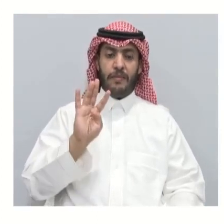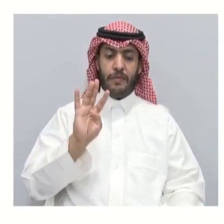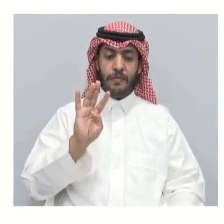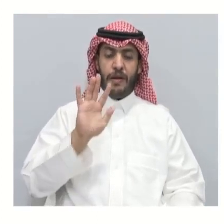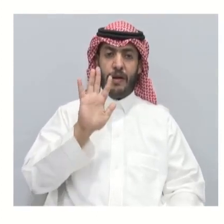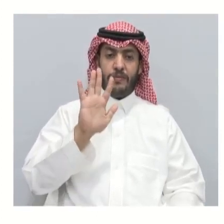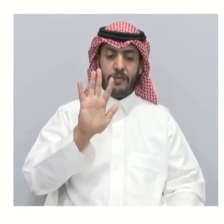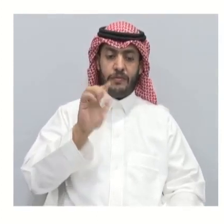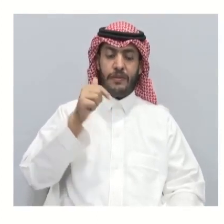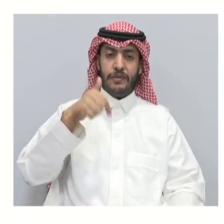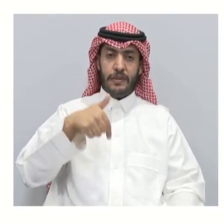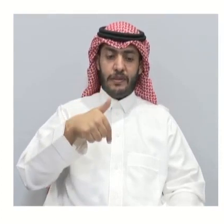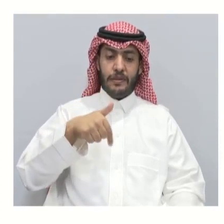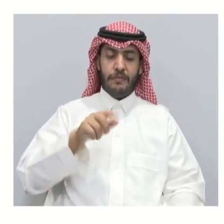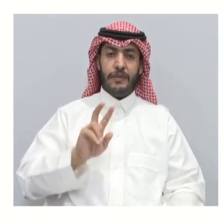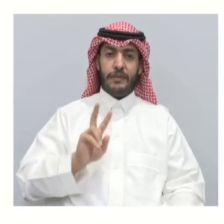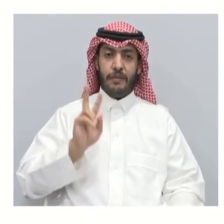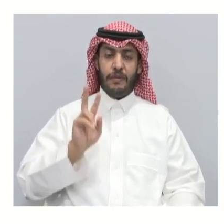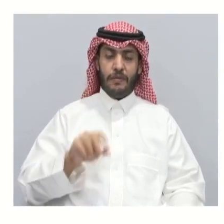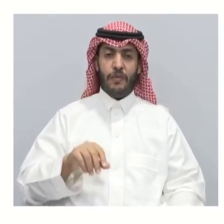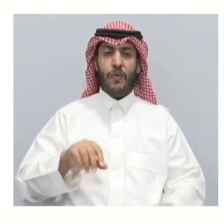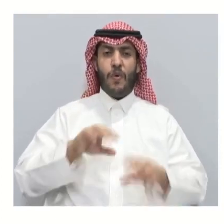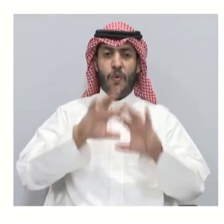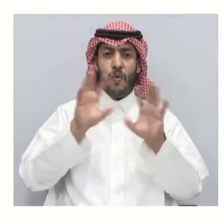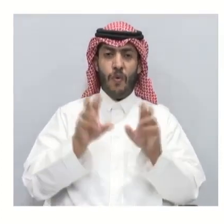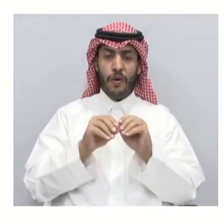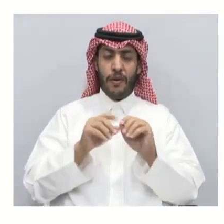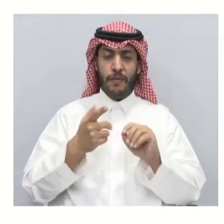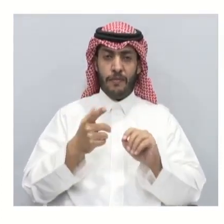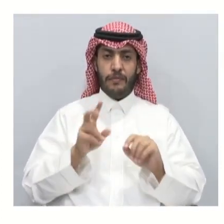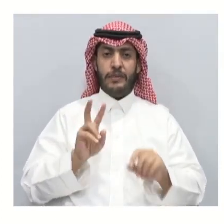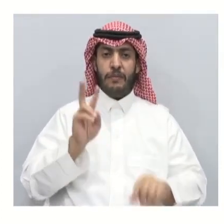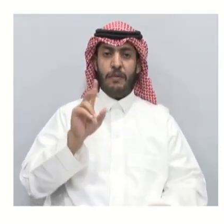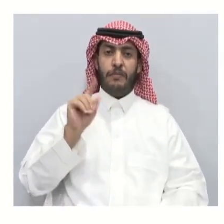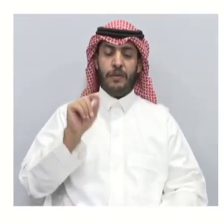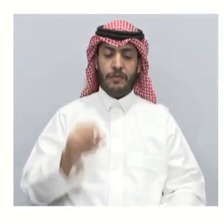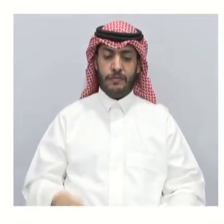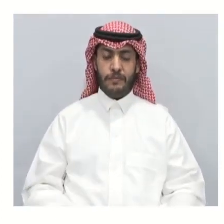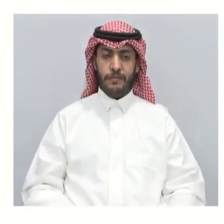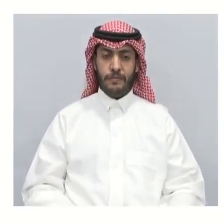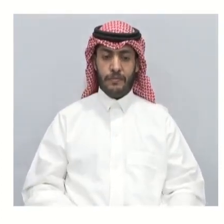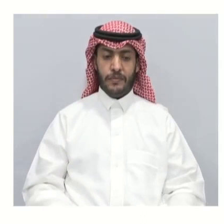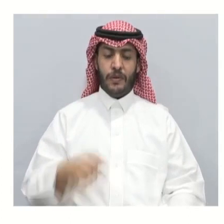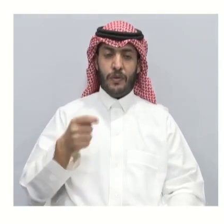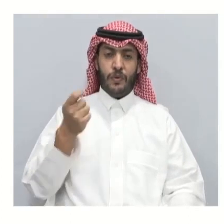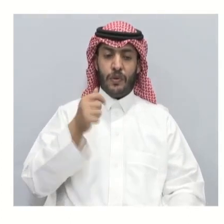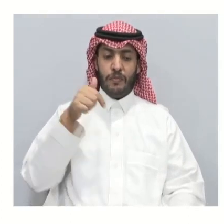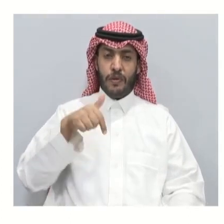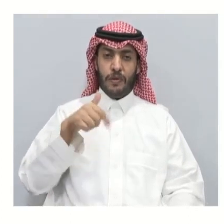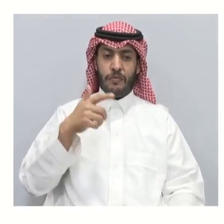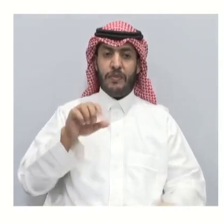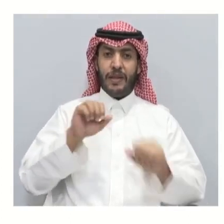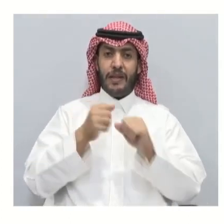خمسه سته سبعه اذا عدد جميع الاشكال كم سبعه بارك الله فيكم اذا اكتب الان